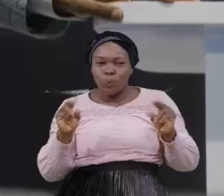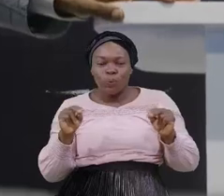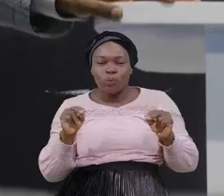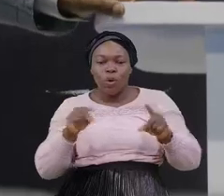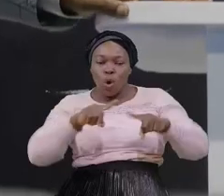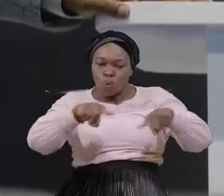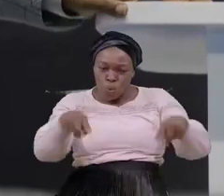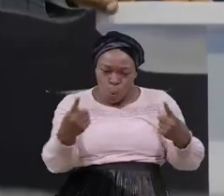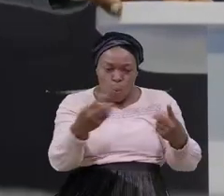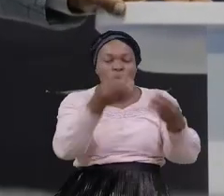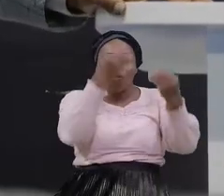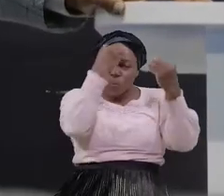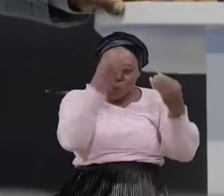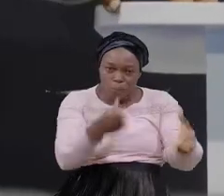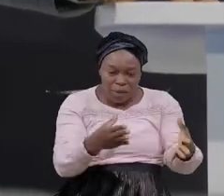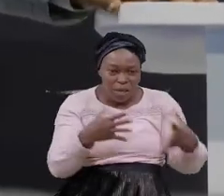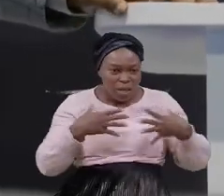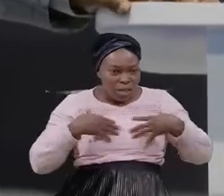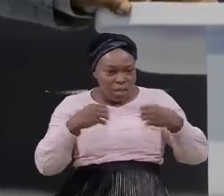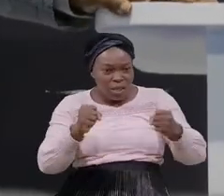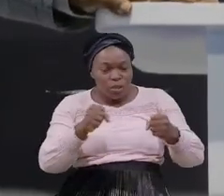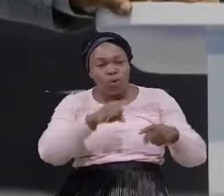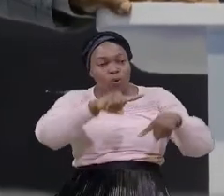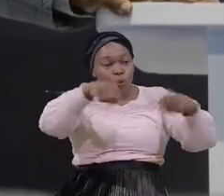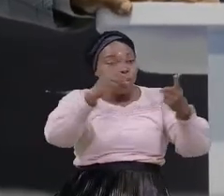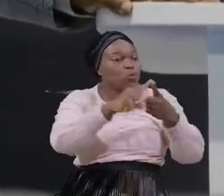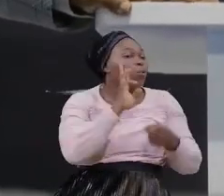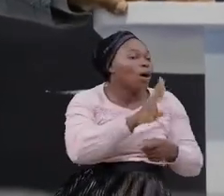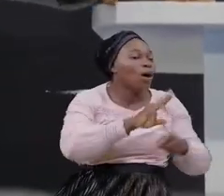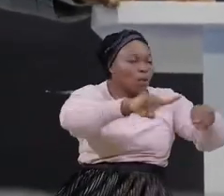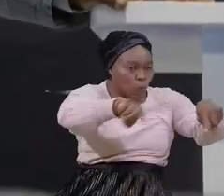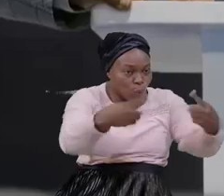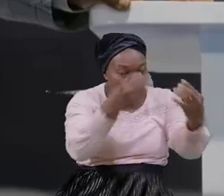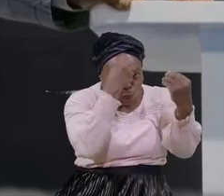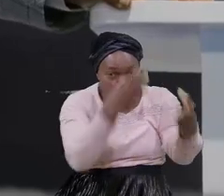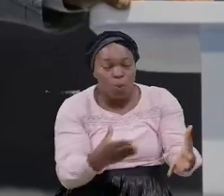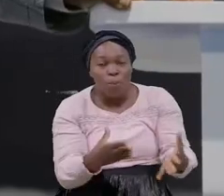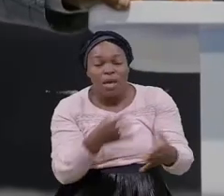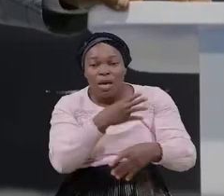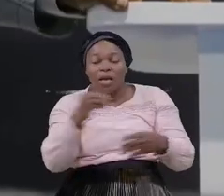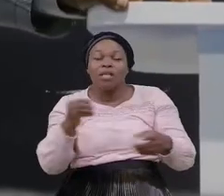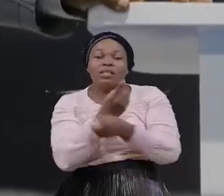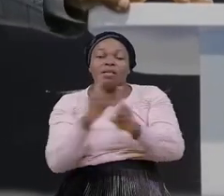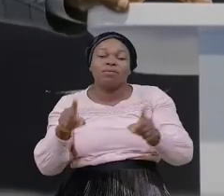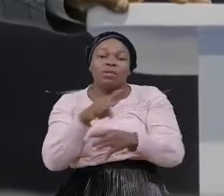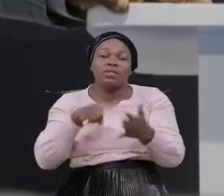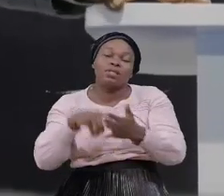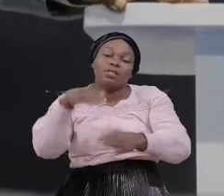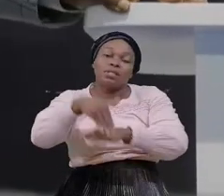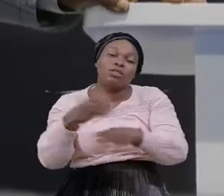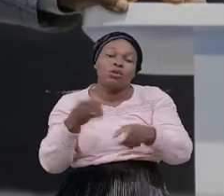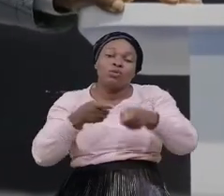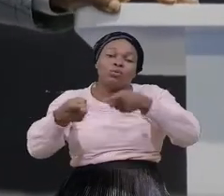La maladie va. Viens, la maladie vient. Et Jésus dit à la guérison, à la délivrance, à la domination ce